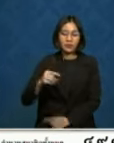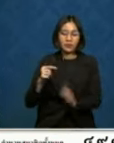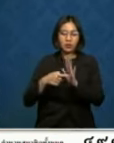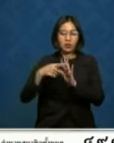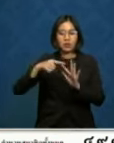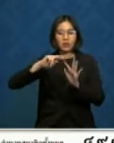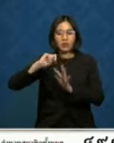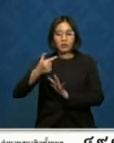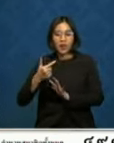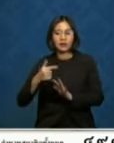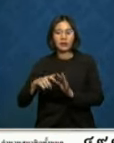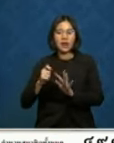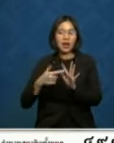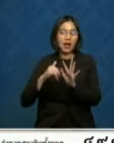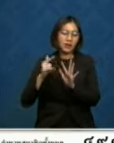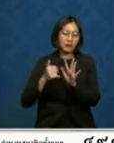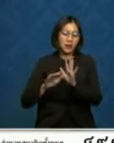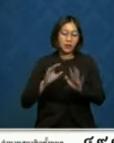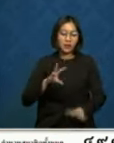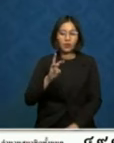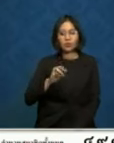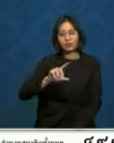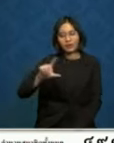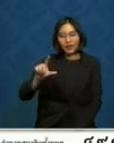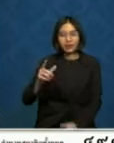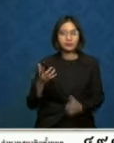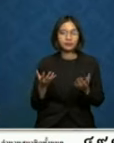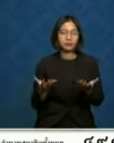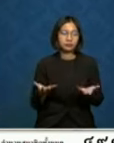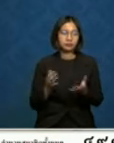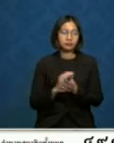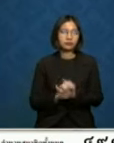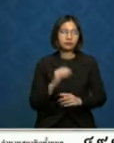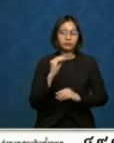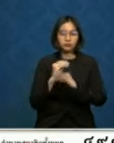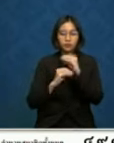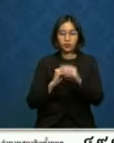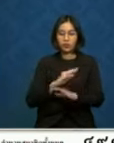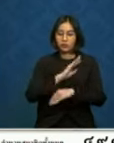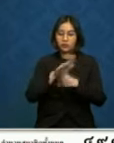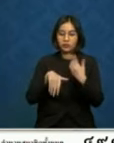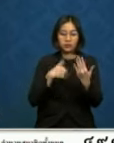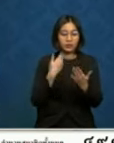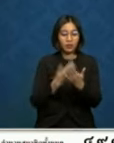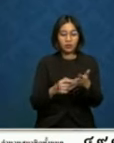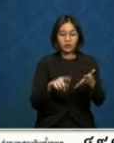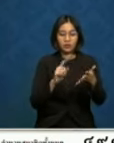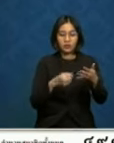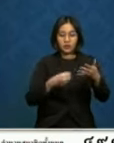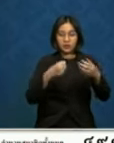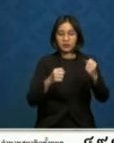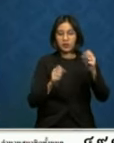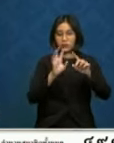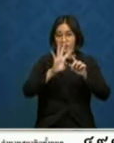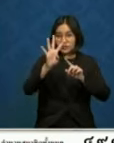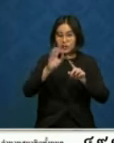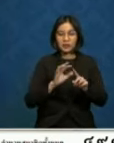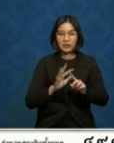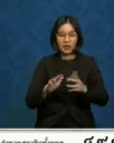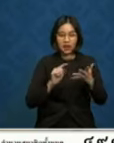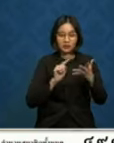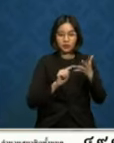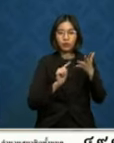และคดีอาญาประมาณ60ล้านบาทโครงการที่เราเอาปากกาวงเอาไว้ครับโครงการที่4และโครงการที่